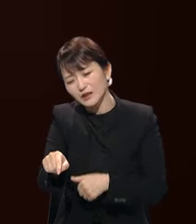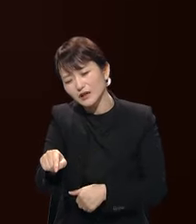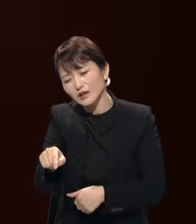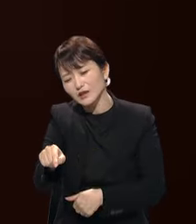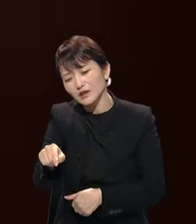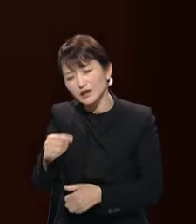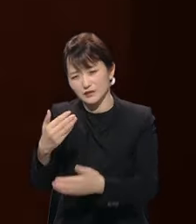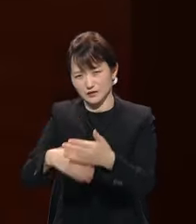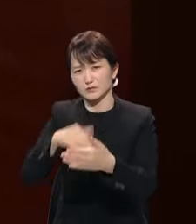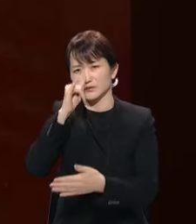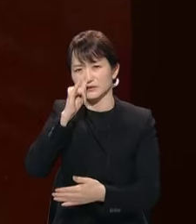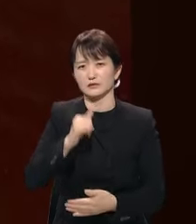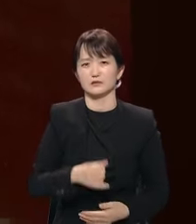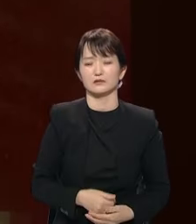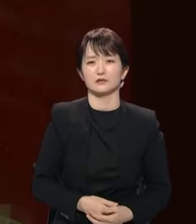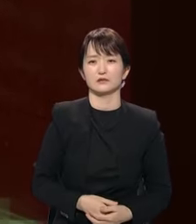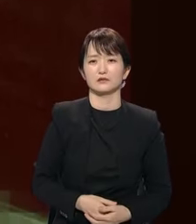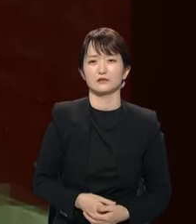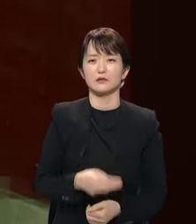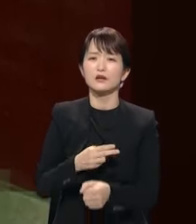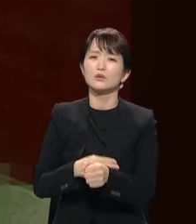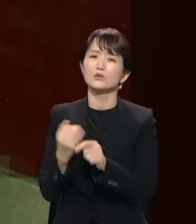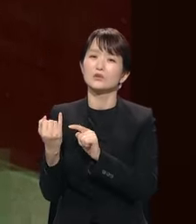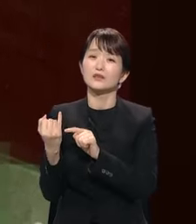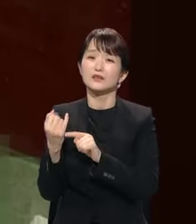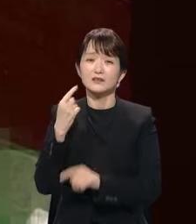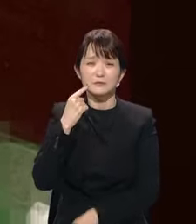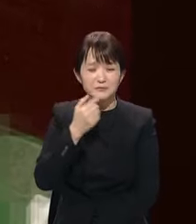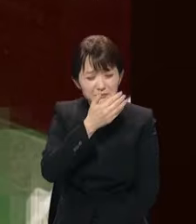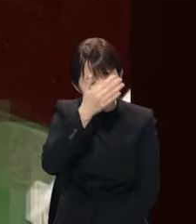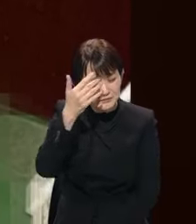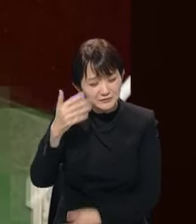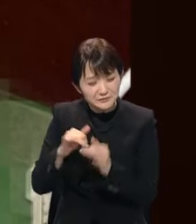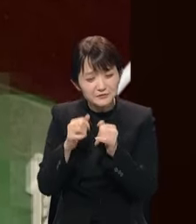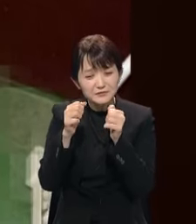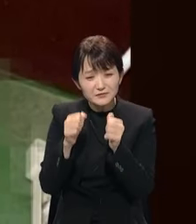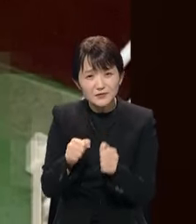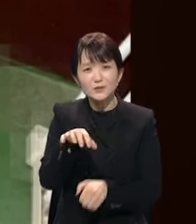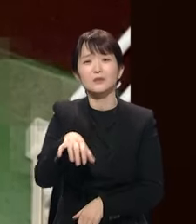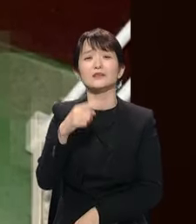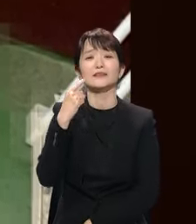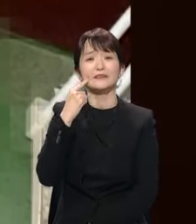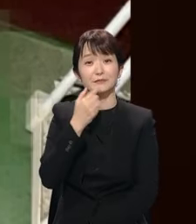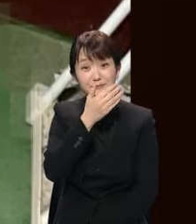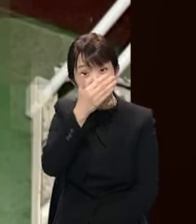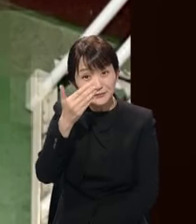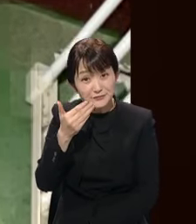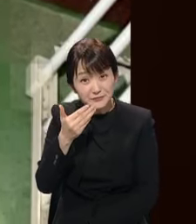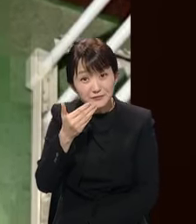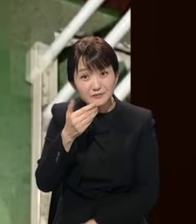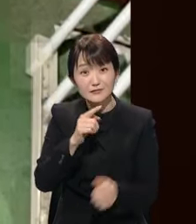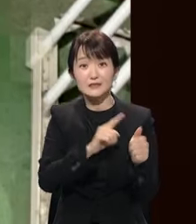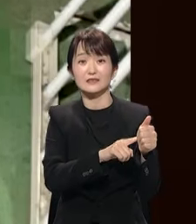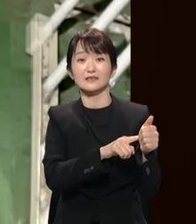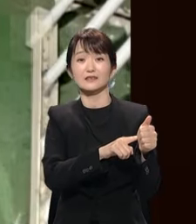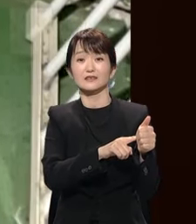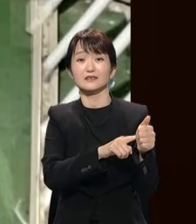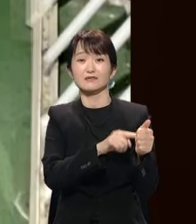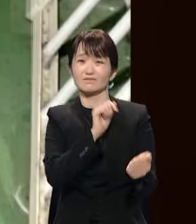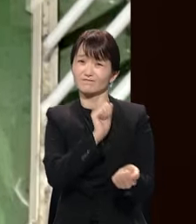남기고 갔다는 게 중요한데요. 교수님, 아름다운 사람은 머문 자리도 아름답다 했습니다. 네. 고로 저 인간은 못난